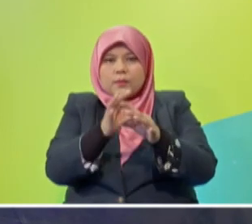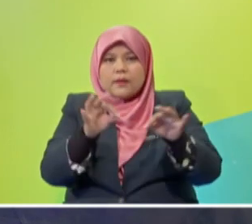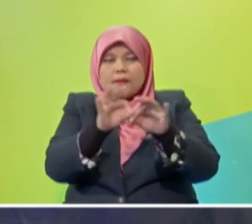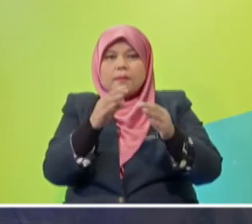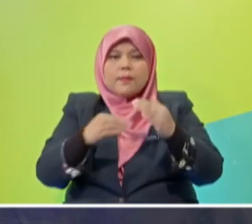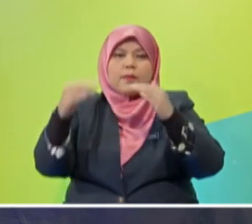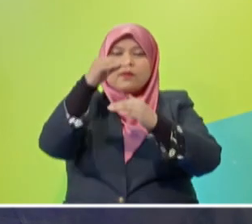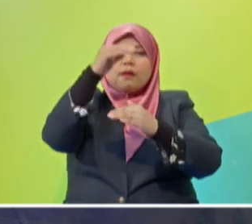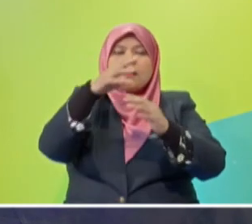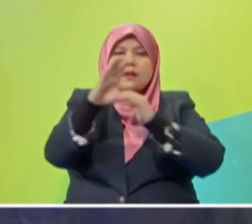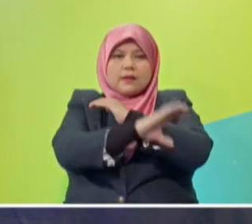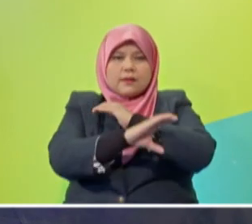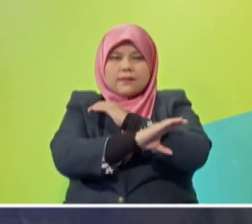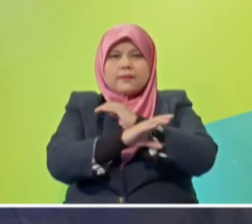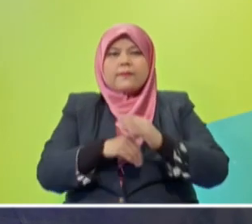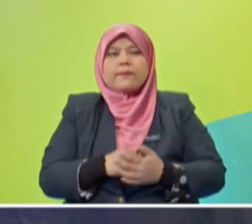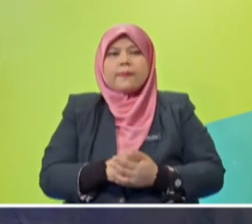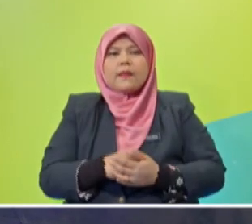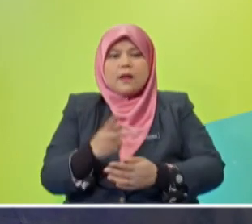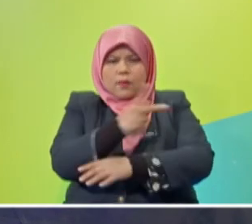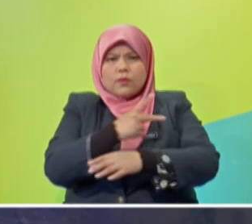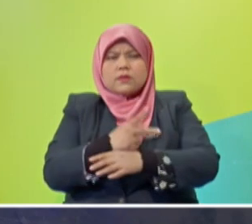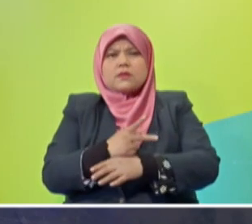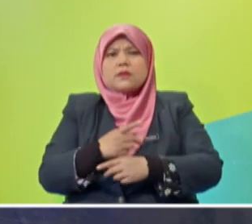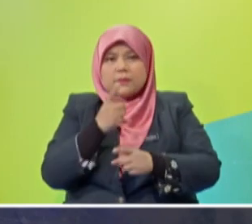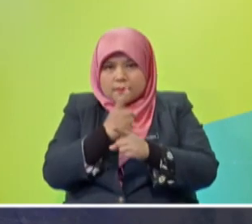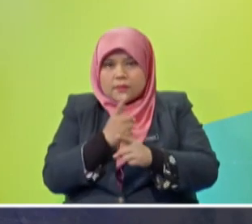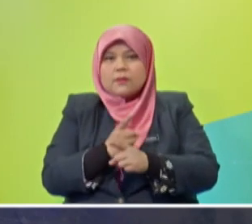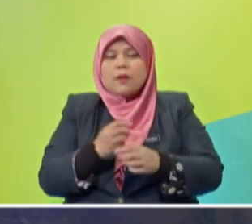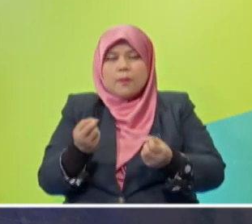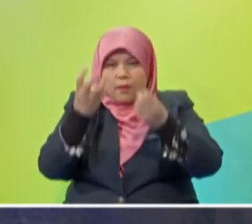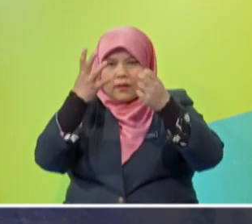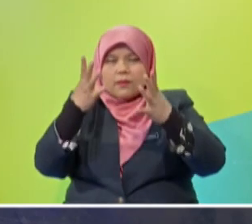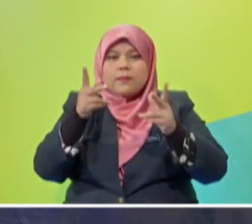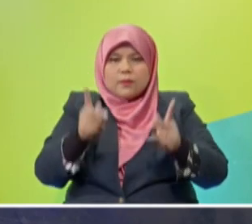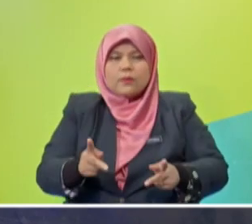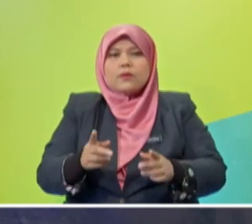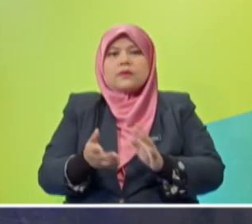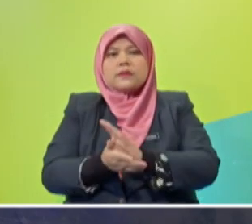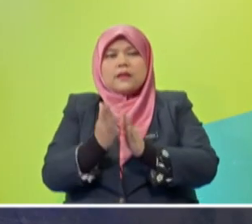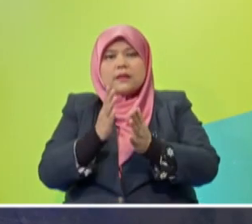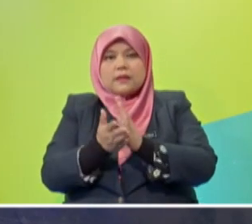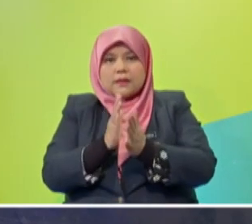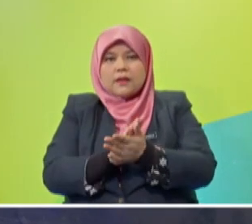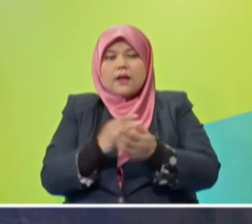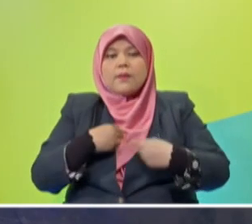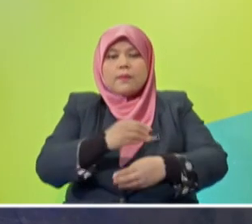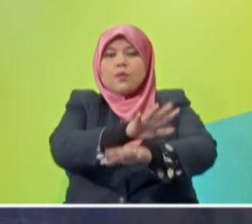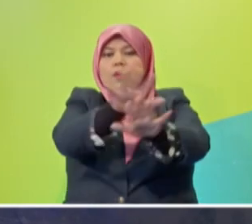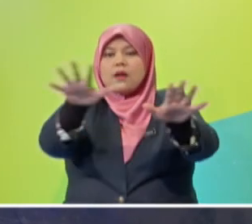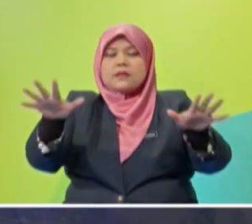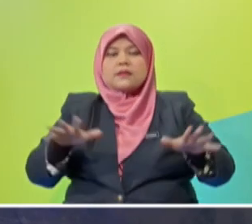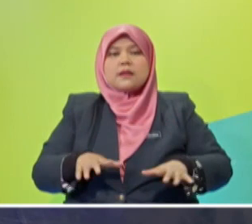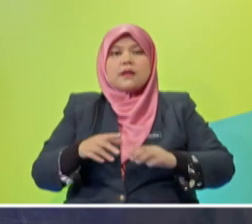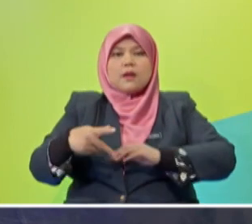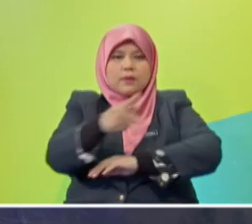negara sebenarnya. Dan di kawasan tersebut memang ramai dengan penduduk. Bila ramai penduduk, maka kawasan itu akan berlaku perluasan kawasan dan